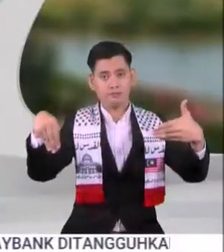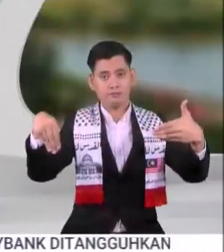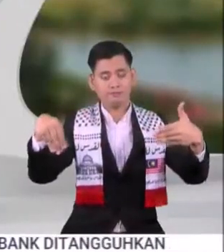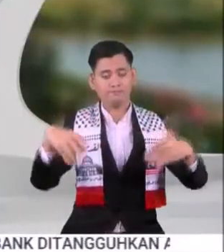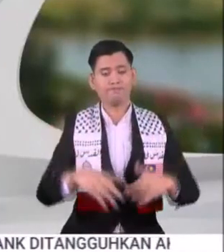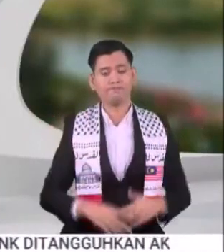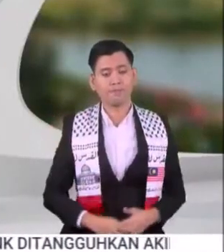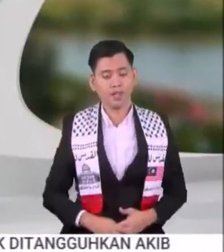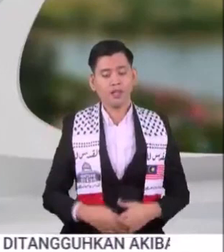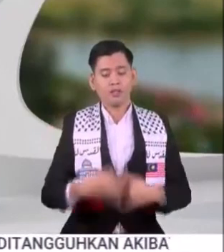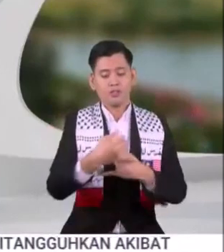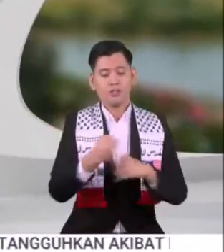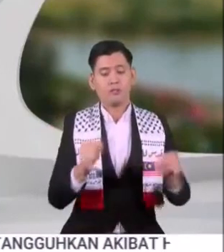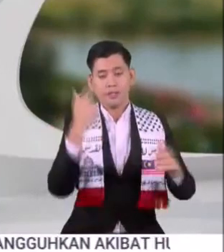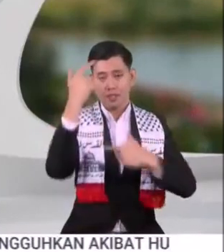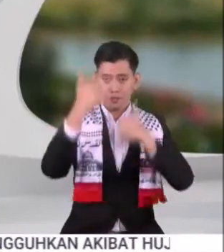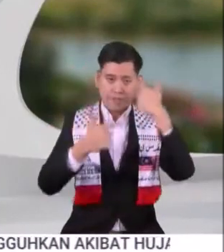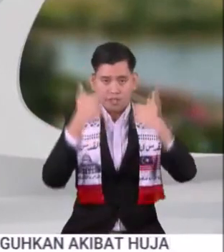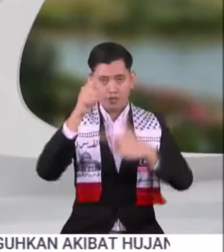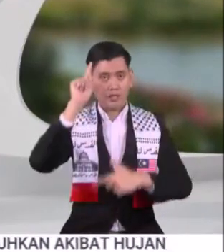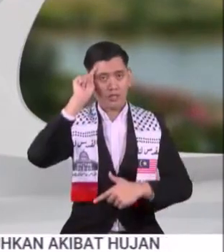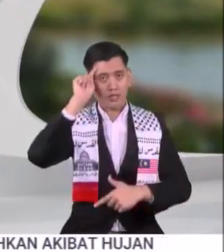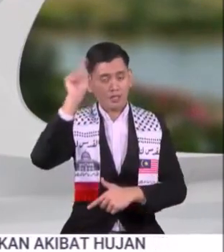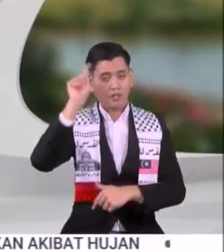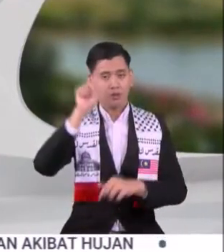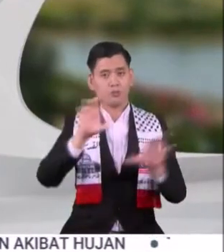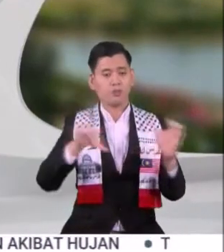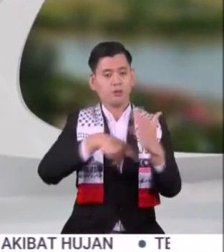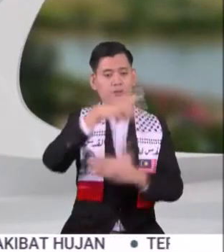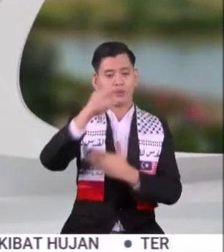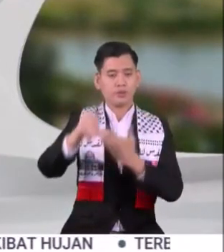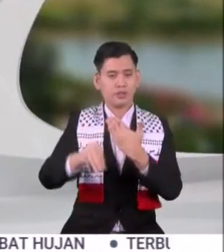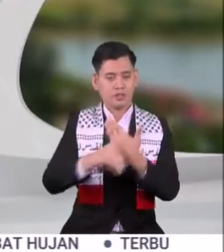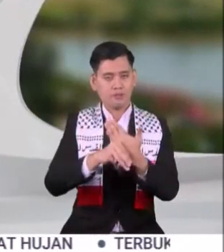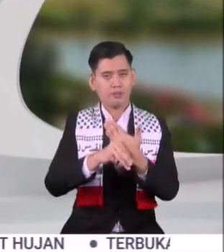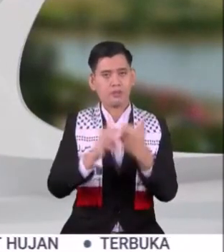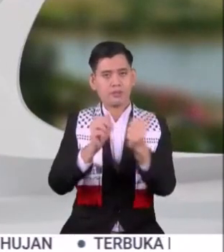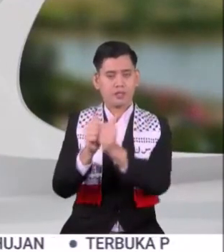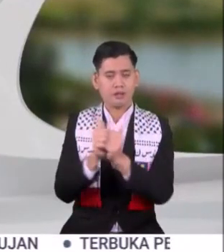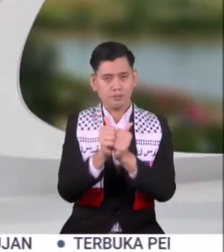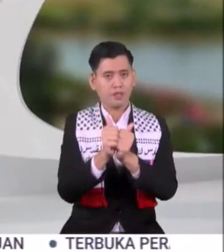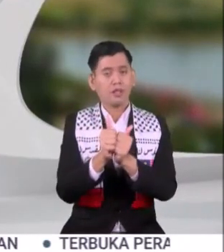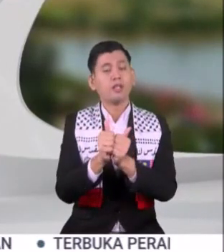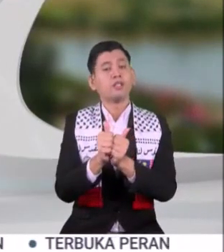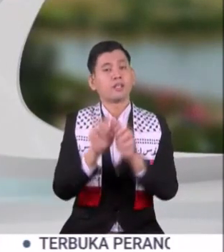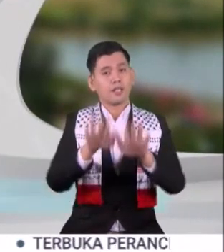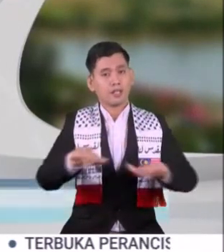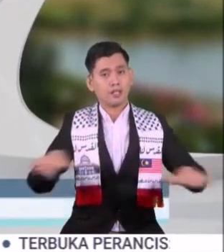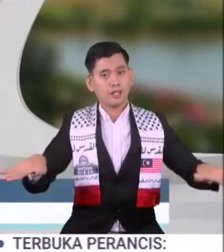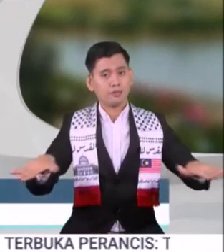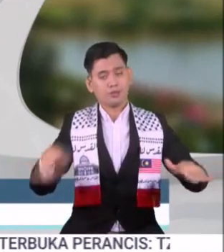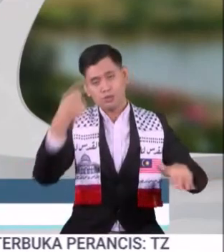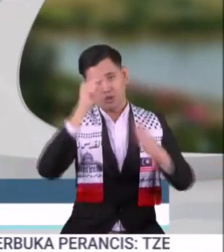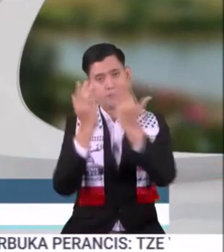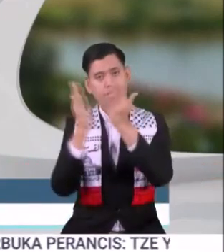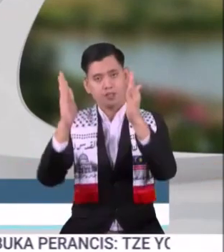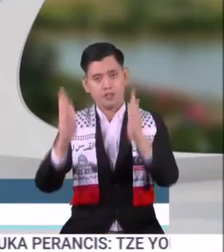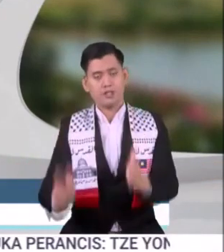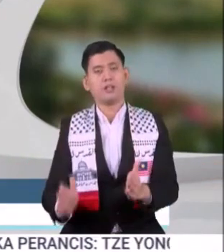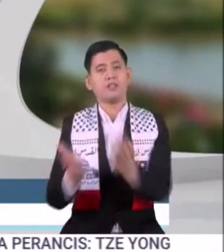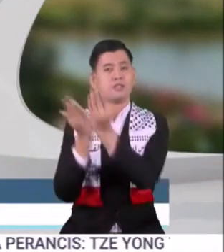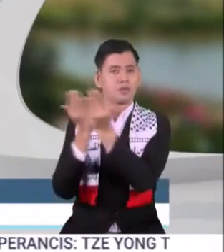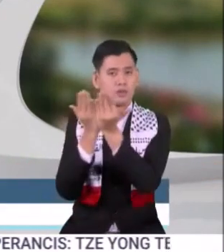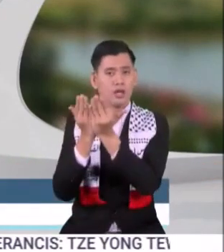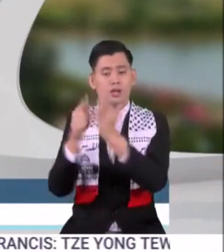juta jabatan pelancongan Negeri Terengganu mengadakan program Suter cilik bagi mengasah bakat di kalangan pelajar sekolah program